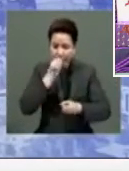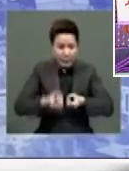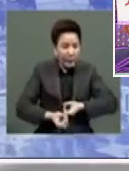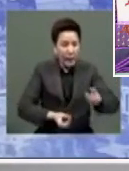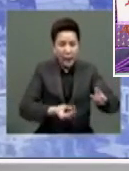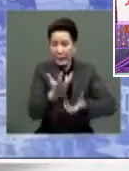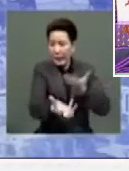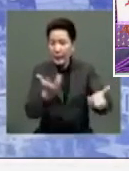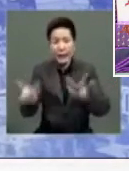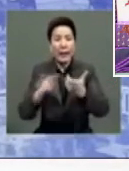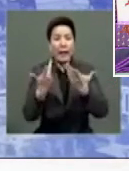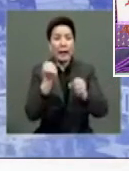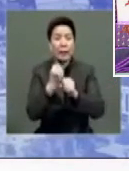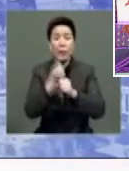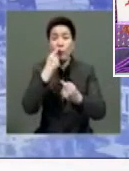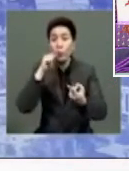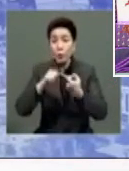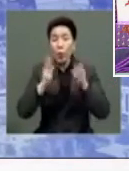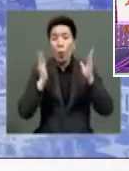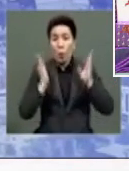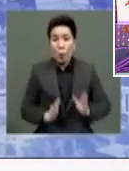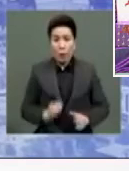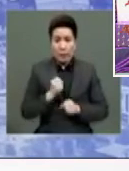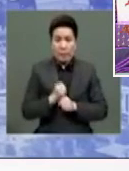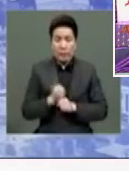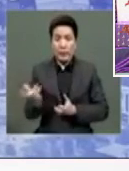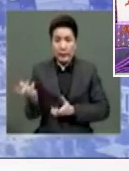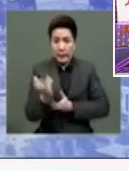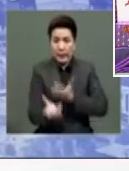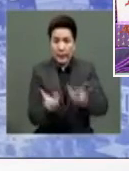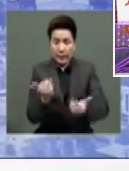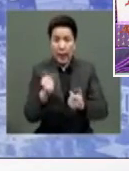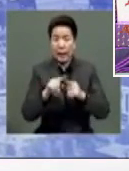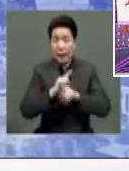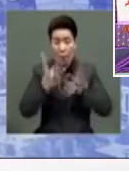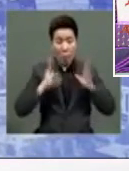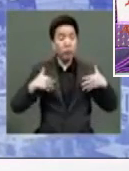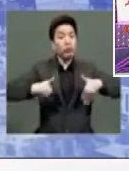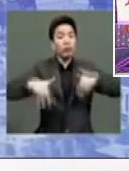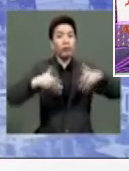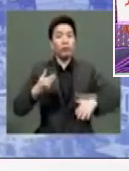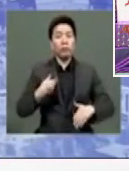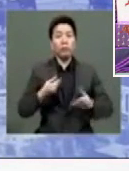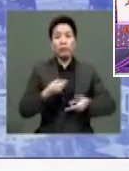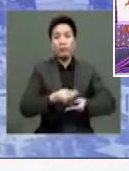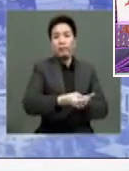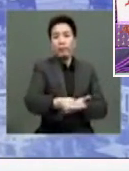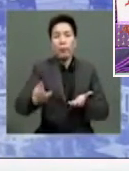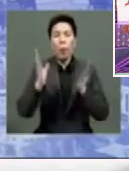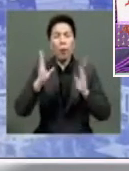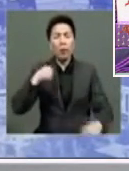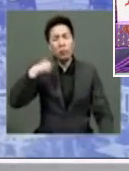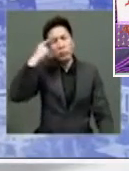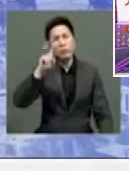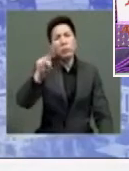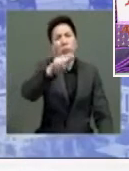กักตัวเองอ่าไปรางงานตัวกับใครกำนันพยาบ้านอสมแล้วให้อยู่เป็นที่เป็นทาง 14วันอย่างเงี้เป็นต้นก็คือมันมันก็ไม่ใช่ชีวิต